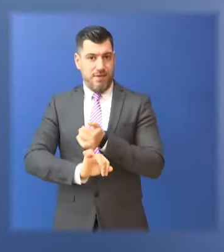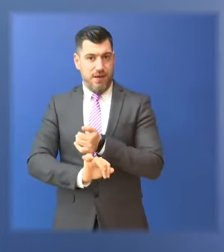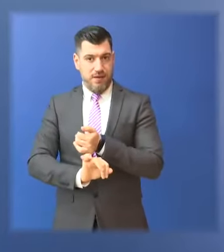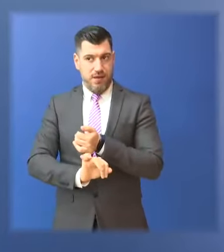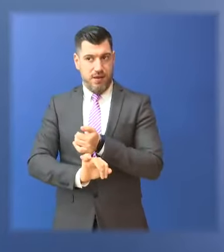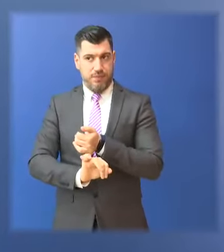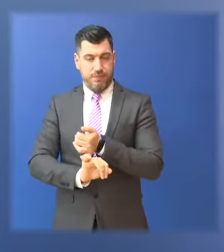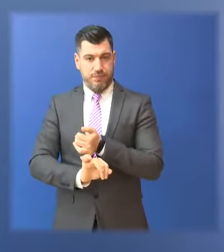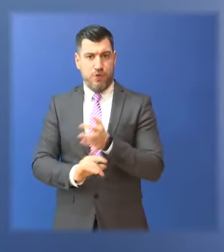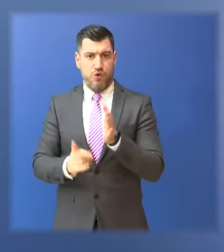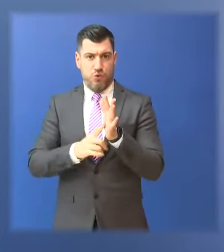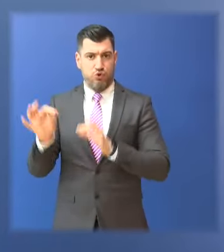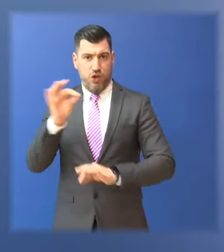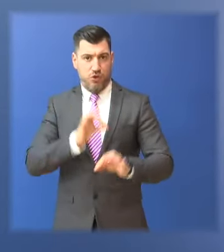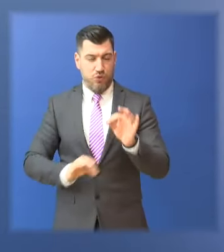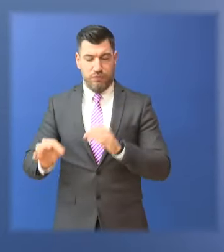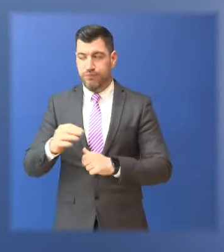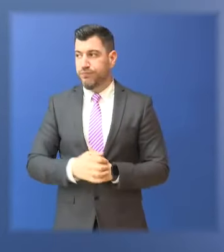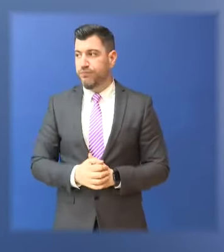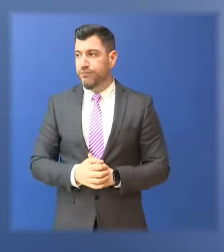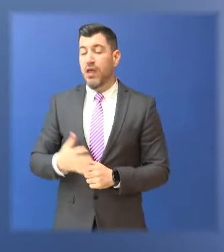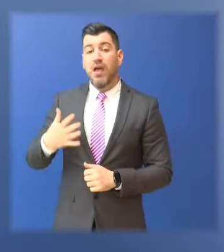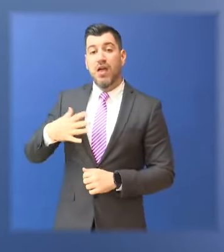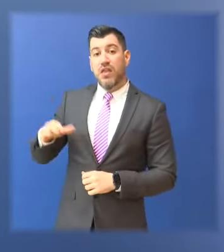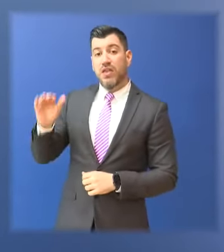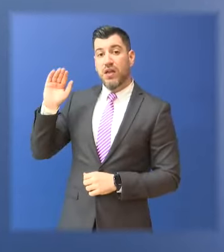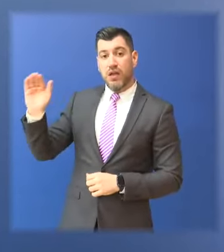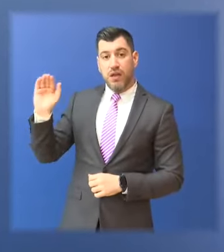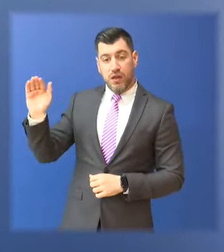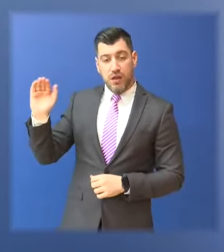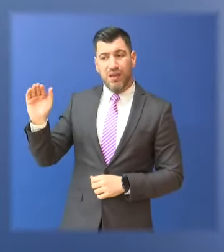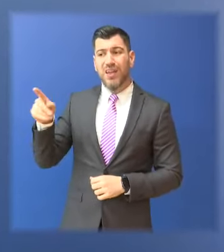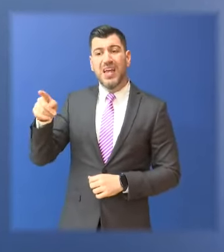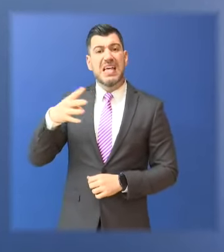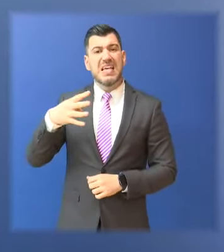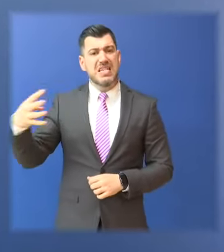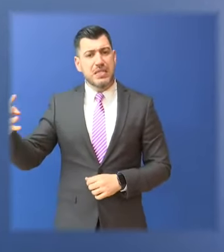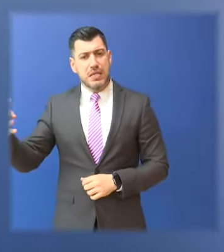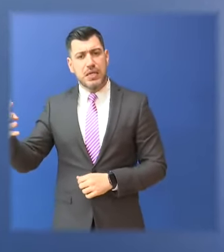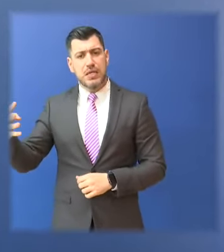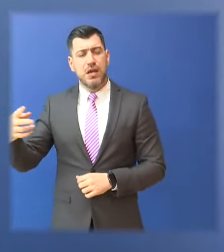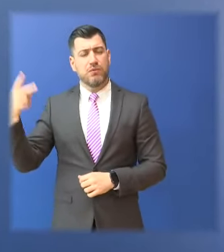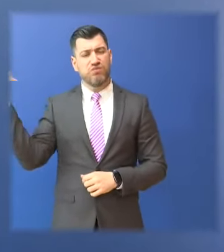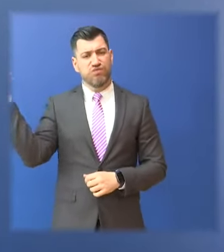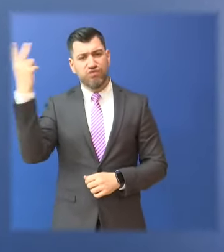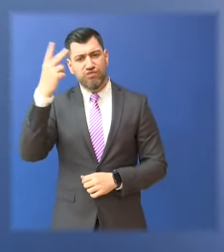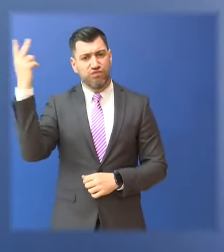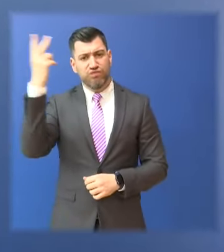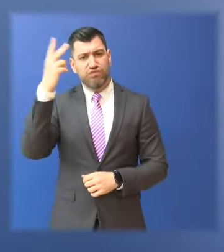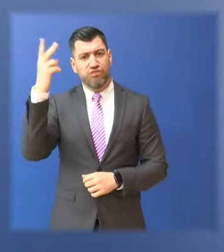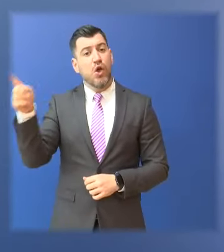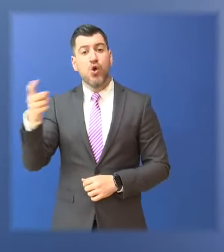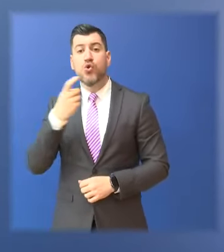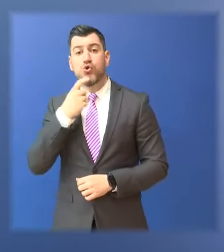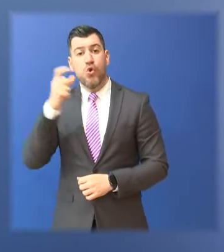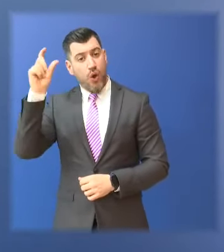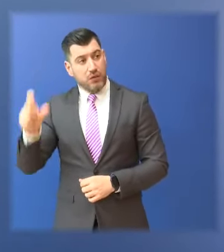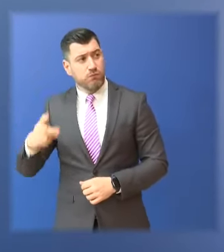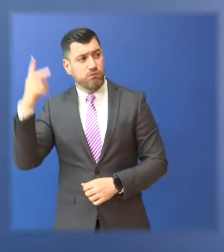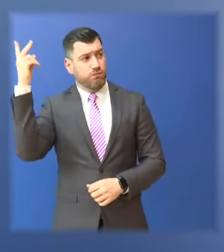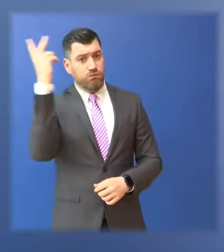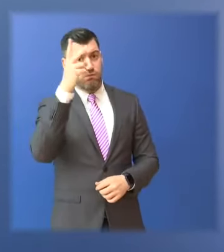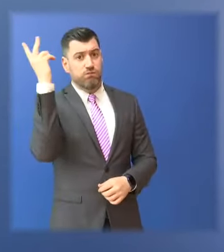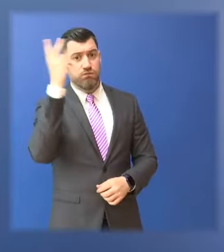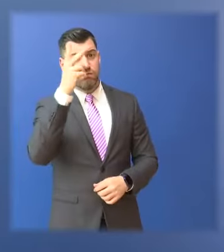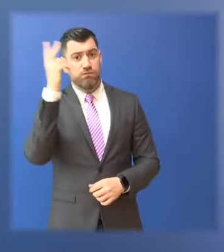ρωτήσω, πώς απαντάτε στο κατηγορό του ΣΥΡΙΖΑ και του κυρίου Κασελάκη, που ουσιαστικά λέει ότι επί